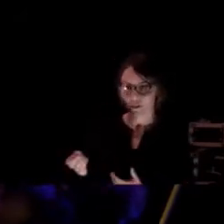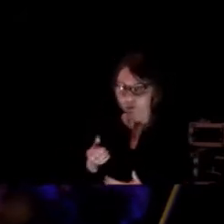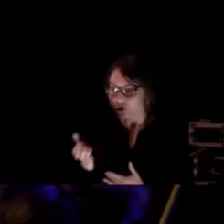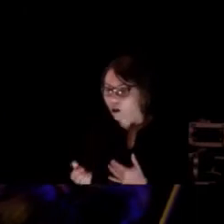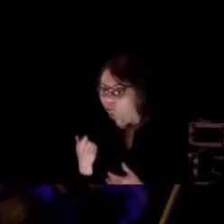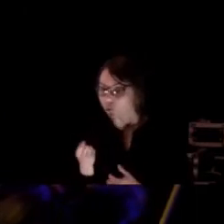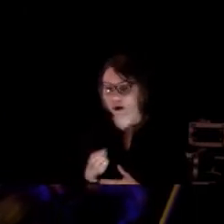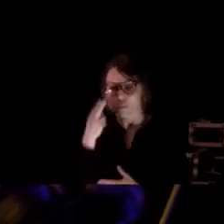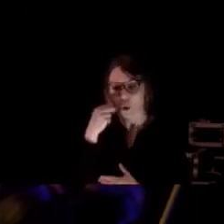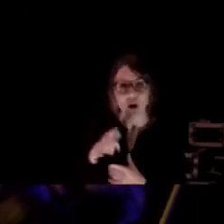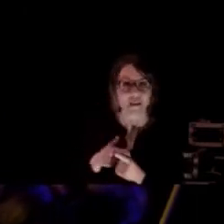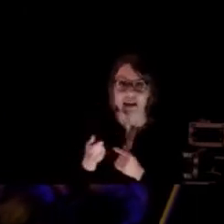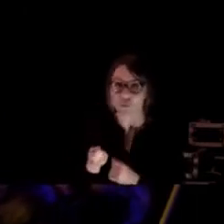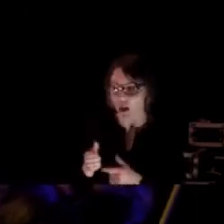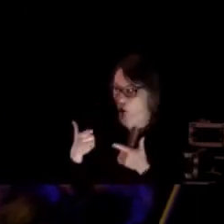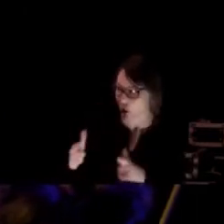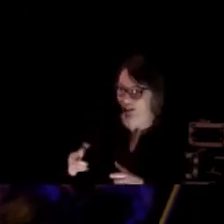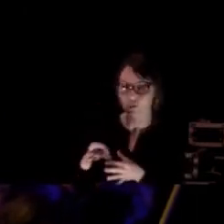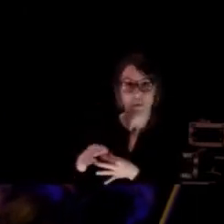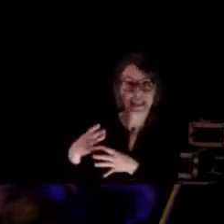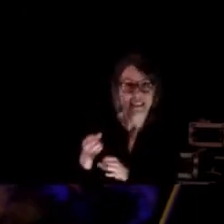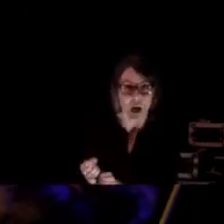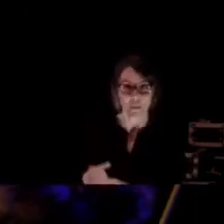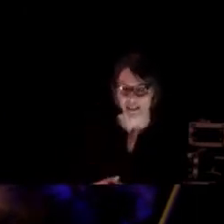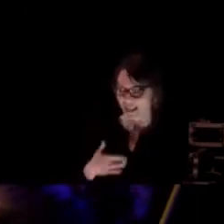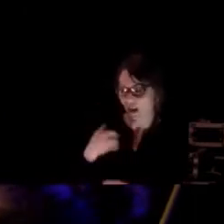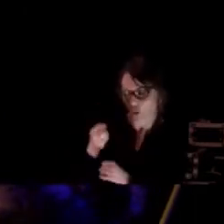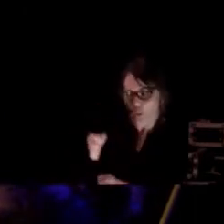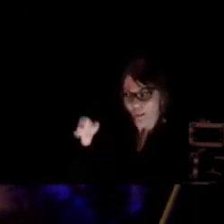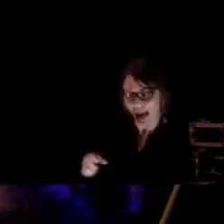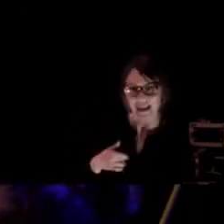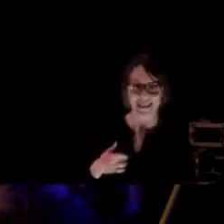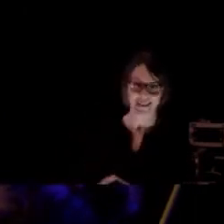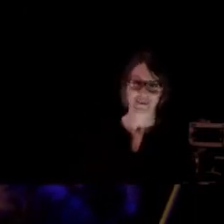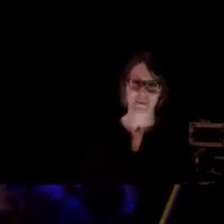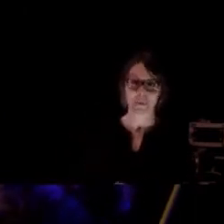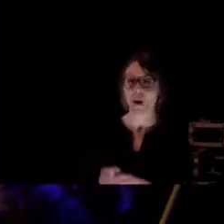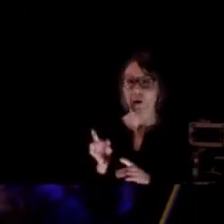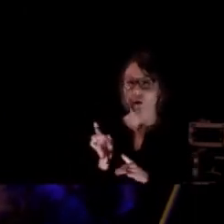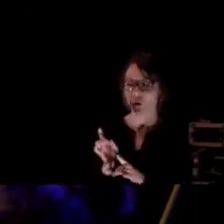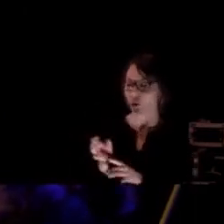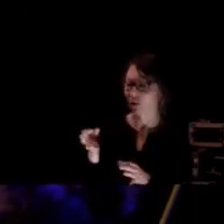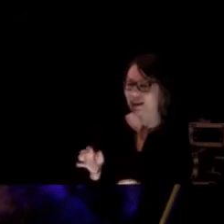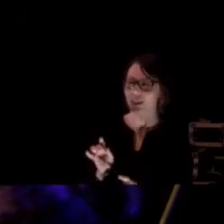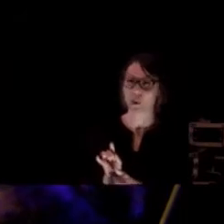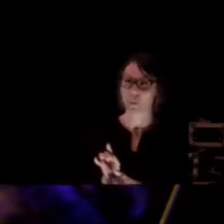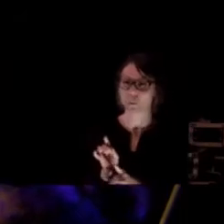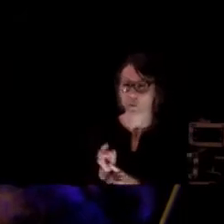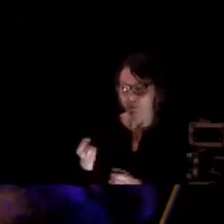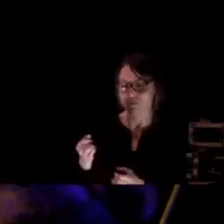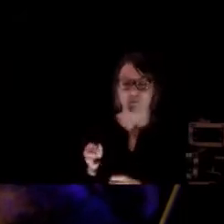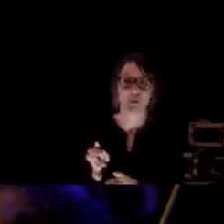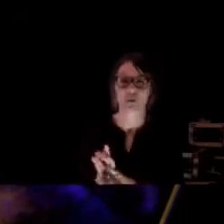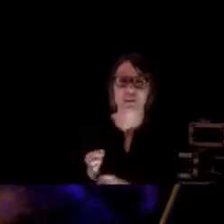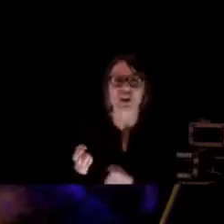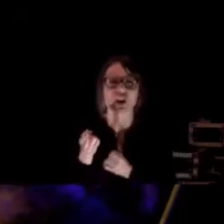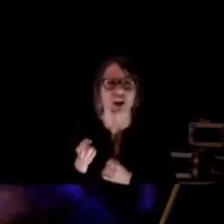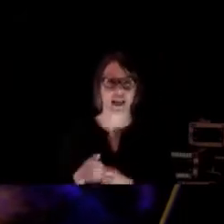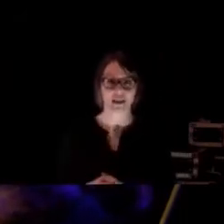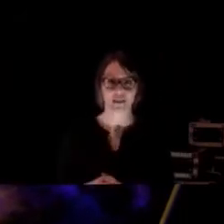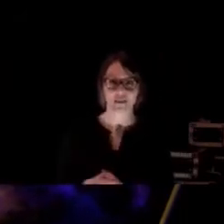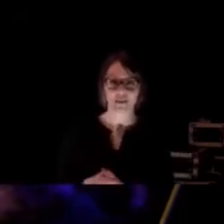et eller annet, på en prøve eller et eller annet. Lykke til på eksamen. Jeg har tro på det. Sant? Sånne ting. Som bare, det er sånn styrke da. Du sender